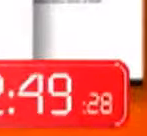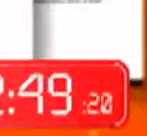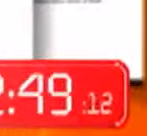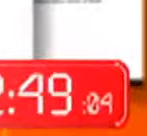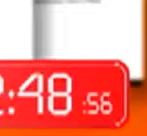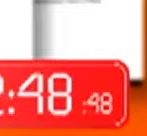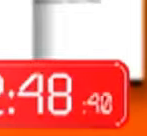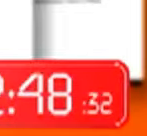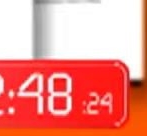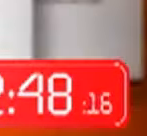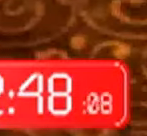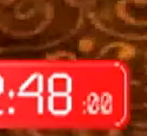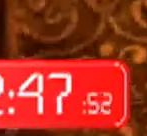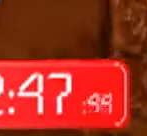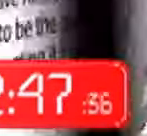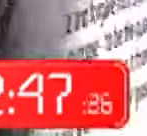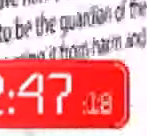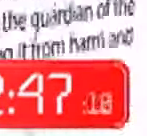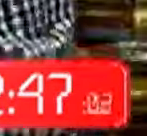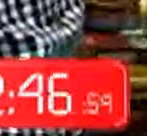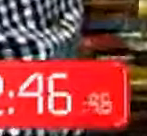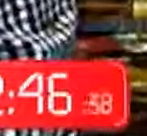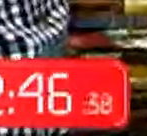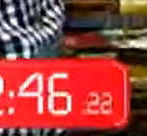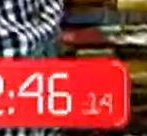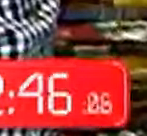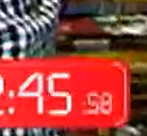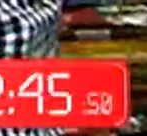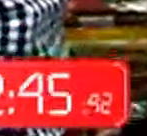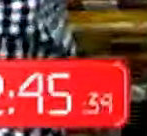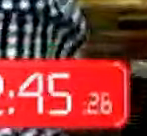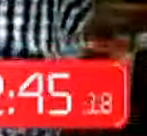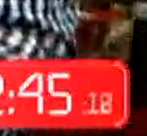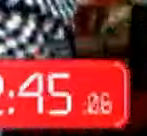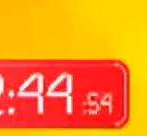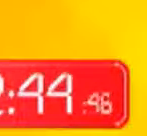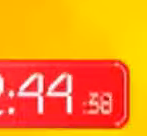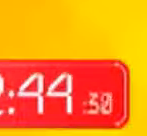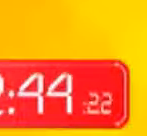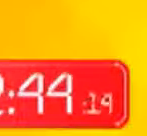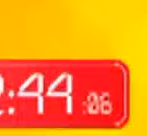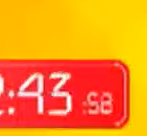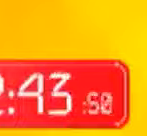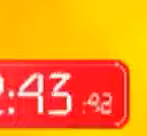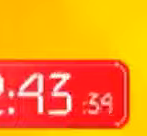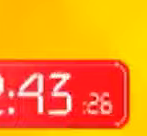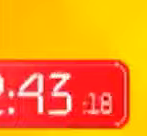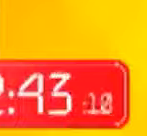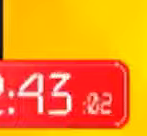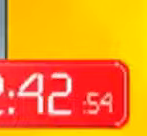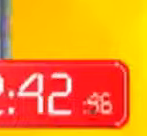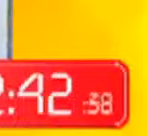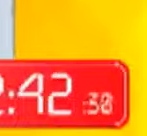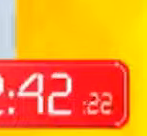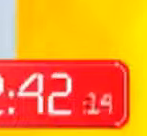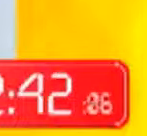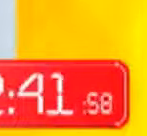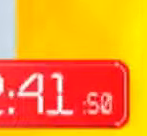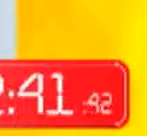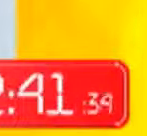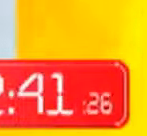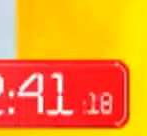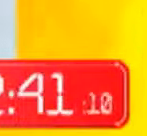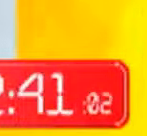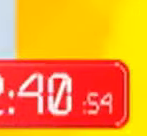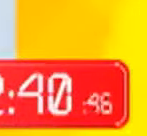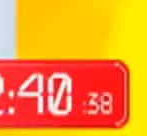experiencing neurocognitive disorders, dementia. Napaisip tuloy ako, kumusta na kayang interes at kagawian nating mga Pinoy